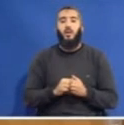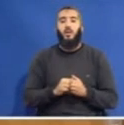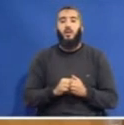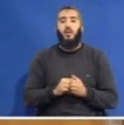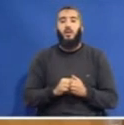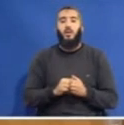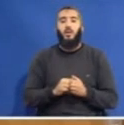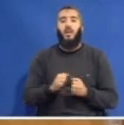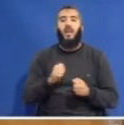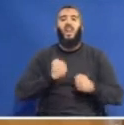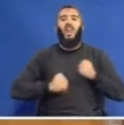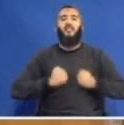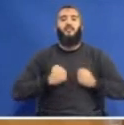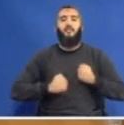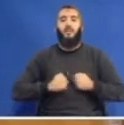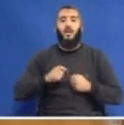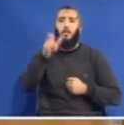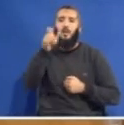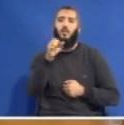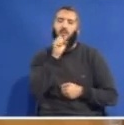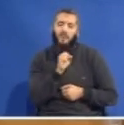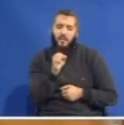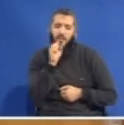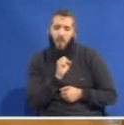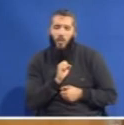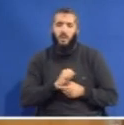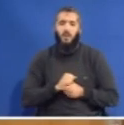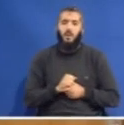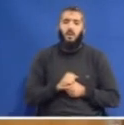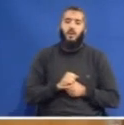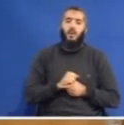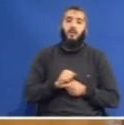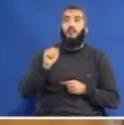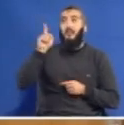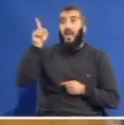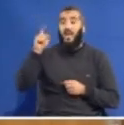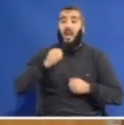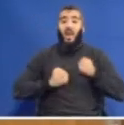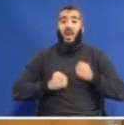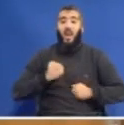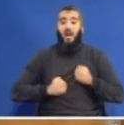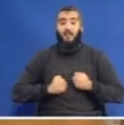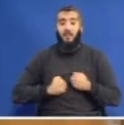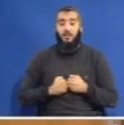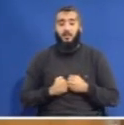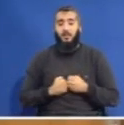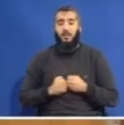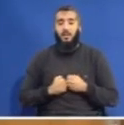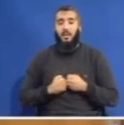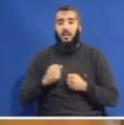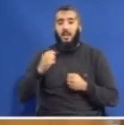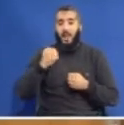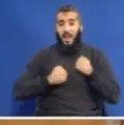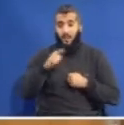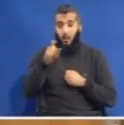نفسه، هذا على كل حال لا يطالب من يغسل له بالغسل لذاته مرة أخرى،